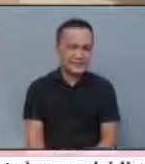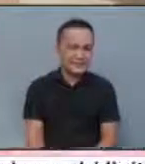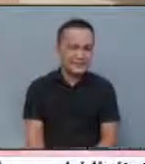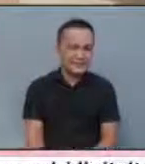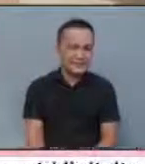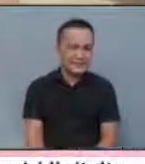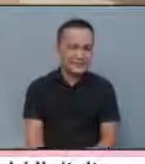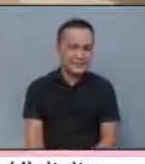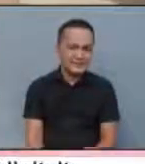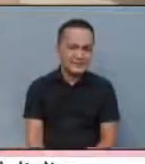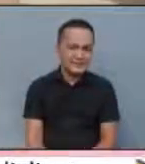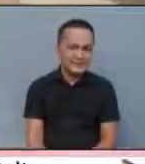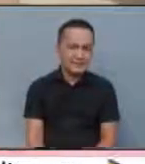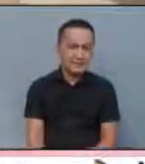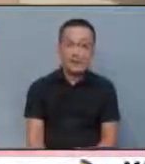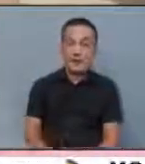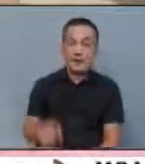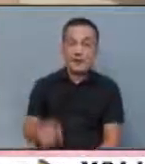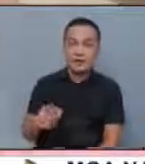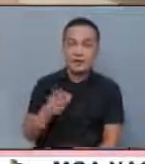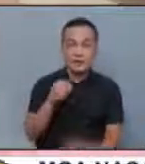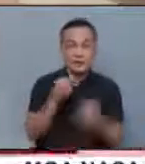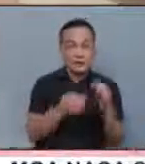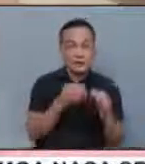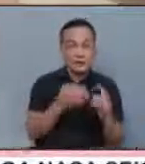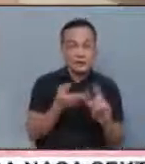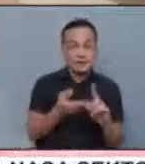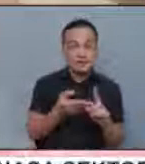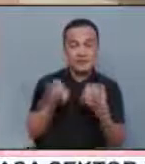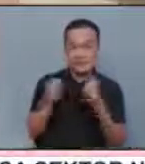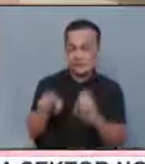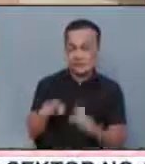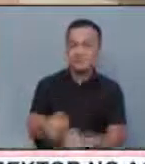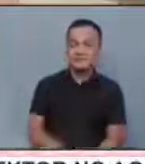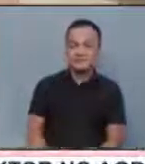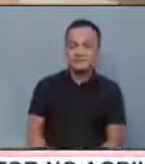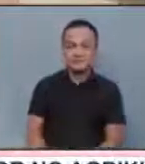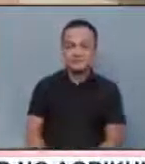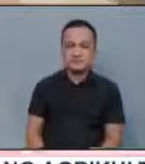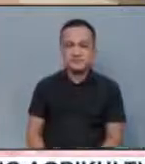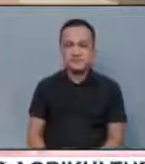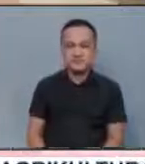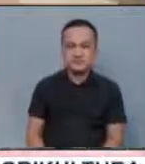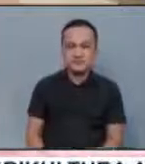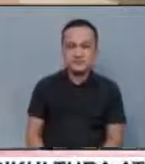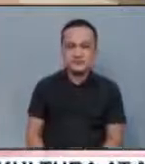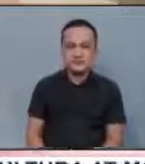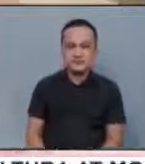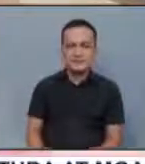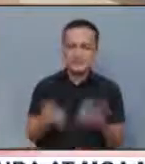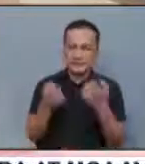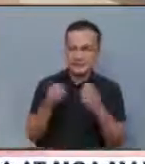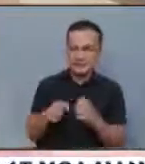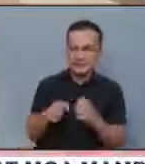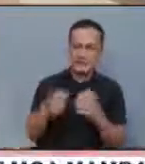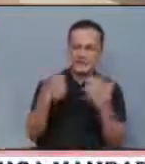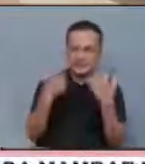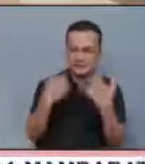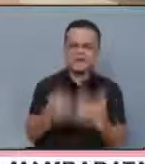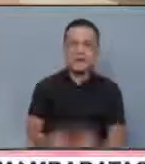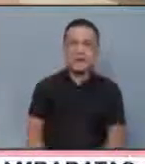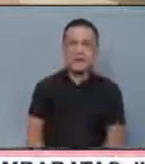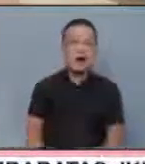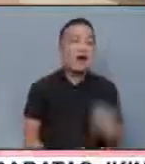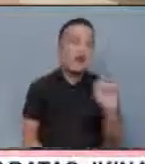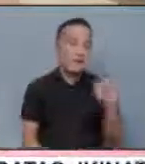Pag nasa event po kami. Ayun, pag nasa event. Pag nasa event po kami. Oo. Eh di, happy